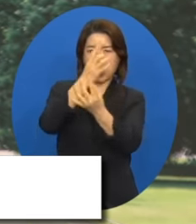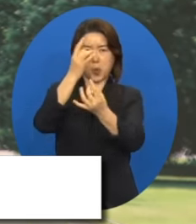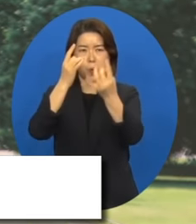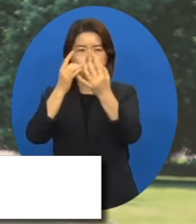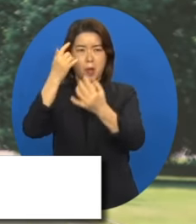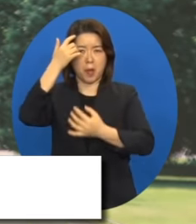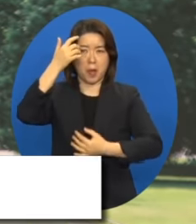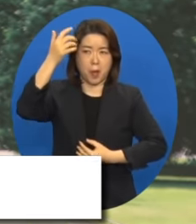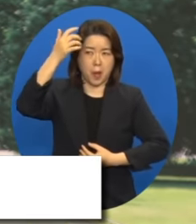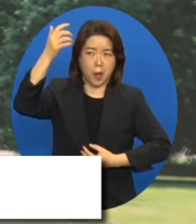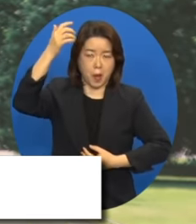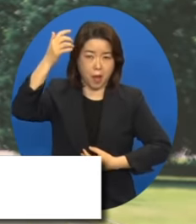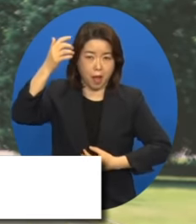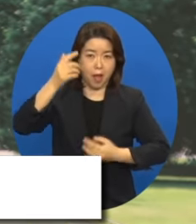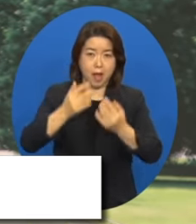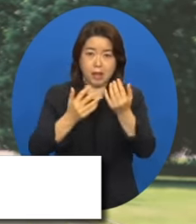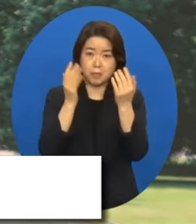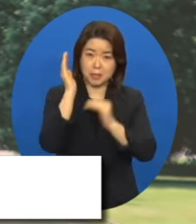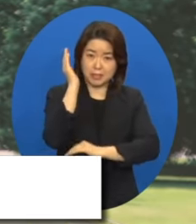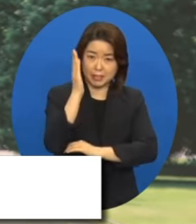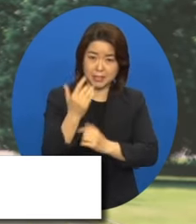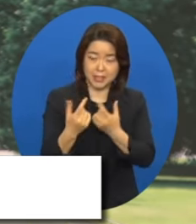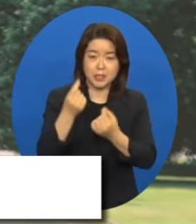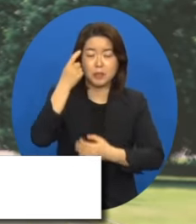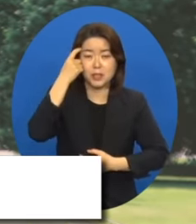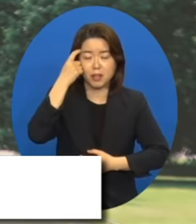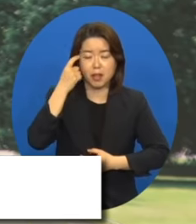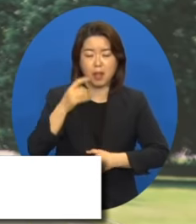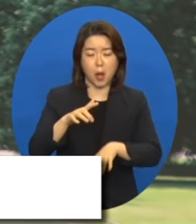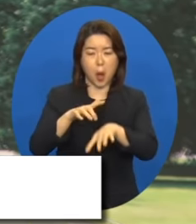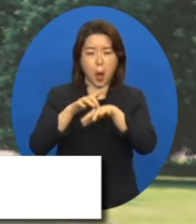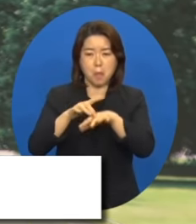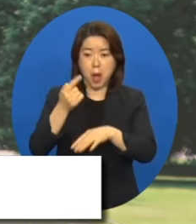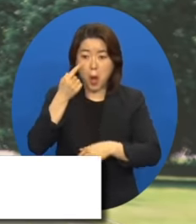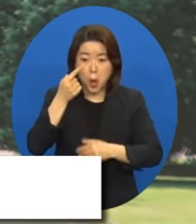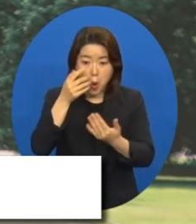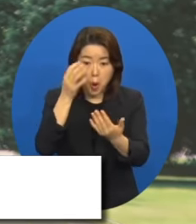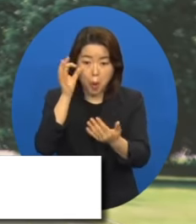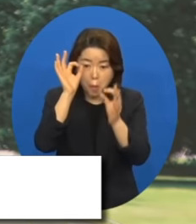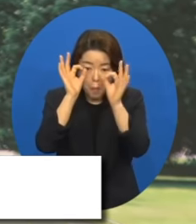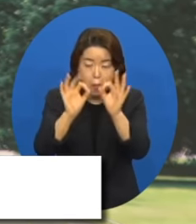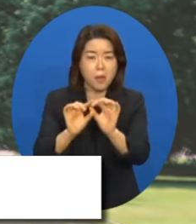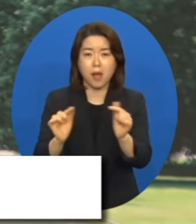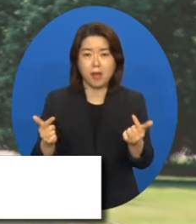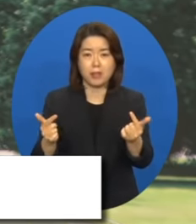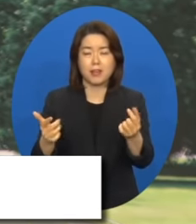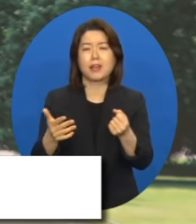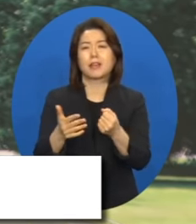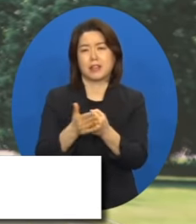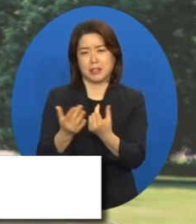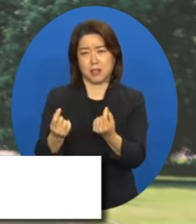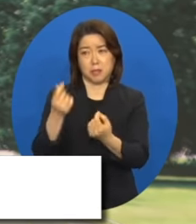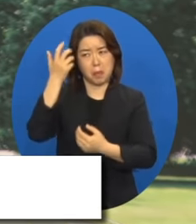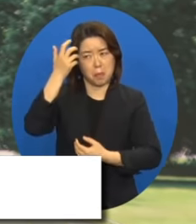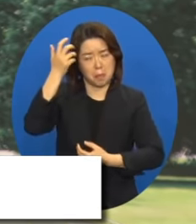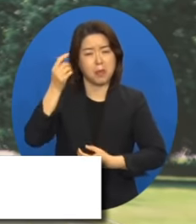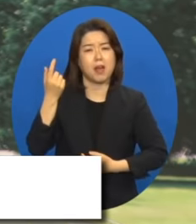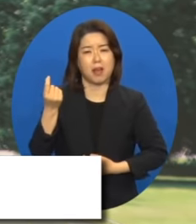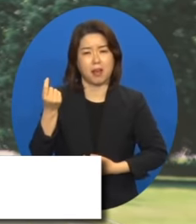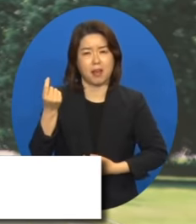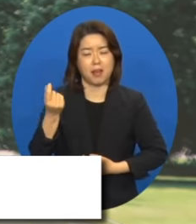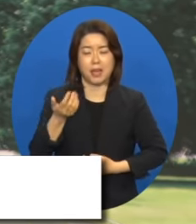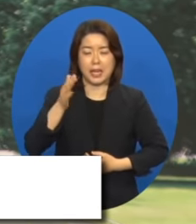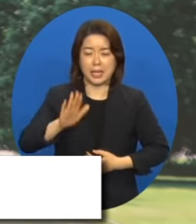소설처럼 생각을 했습니다. 마귀가 눈에 보이지 않으니까. 근데 지금 코로나19 사태로